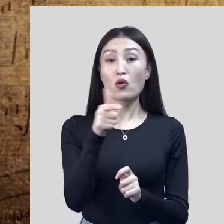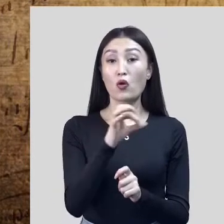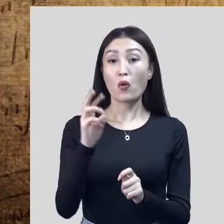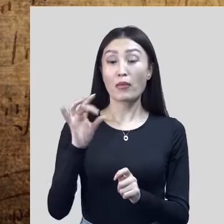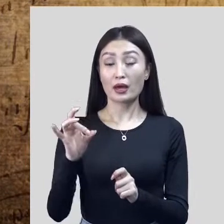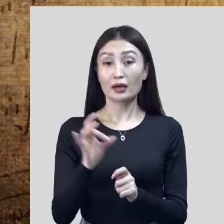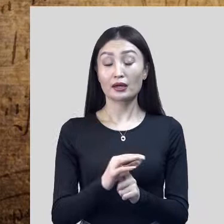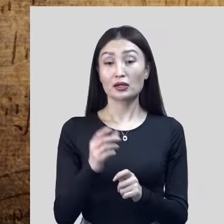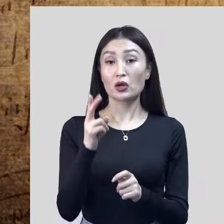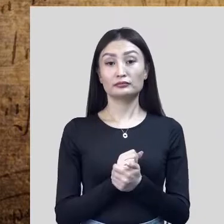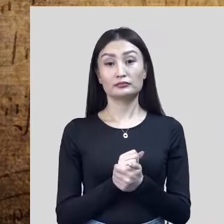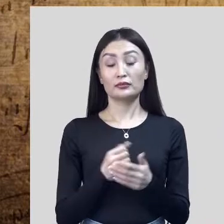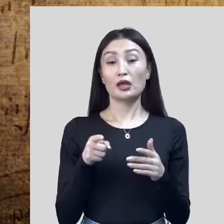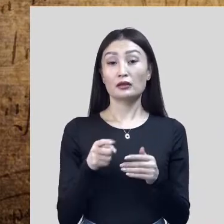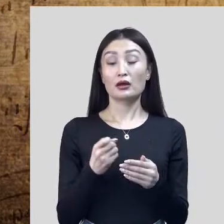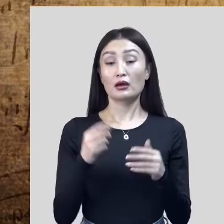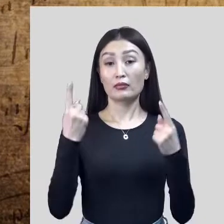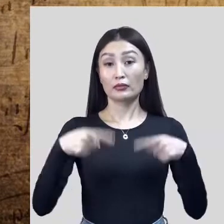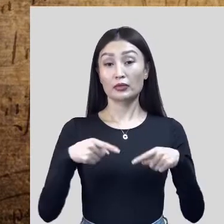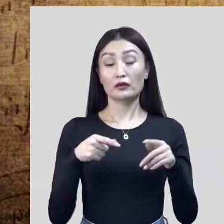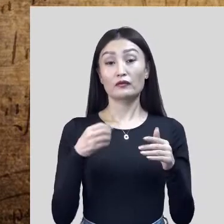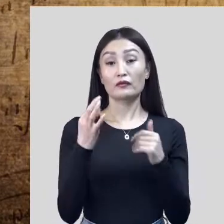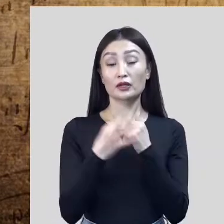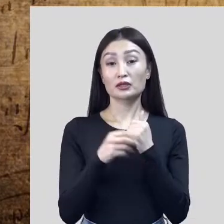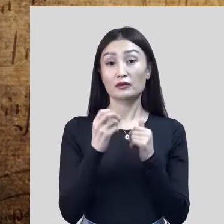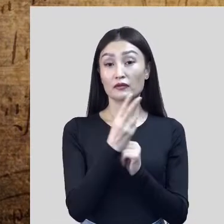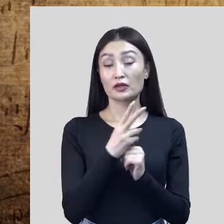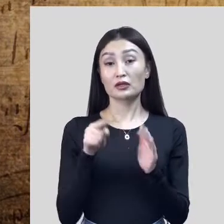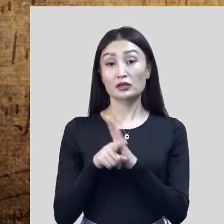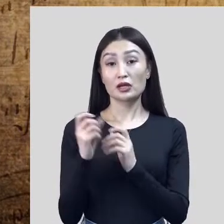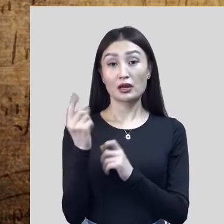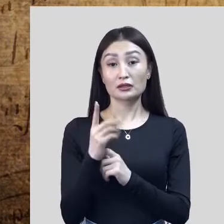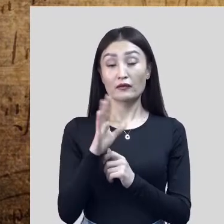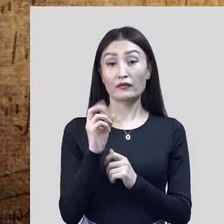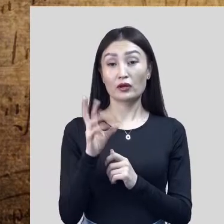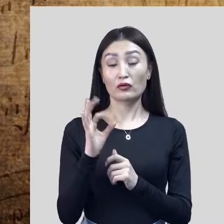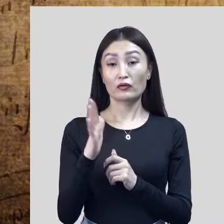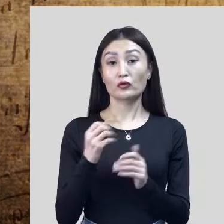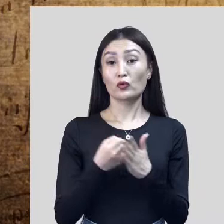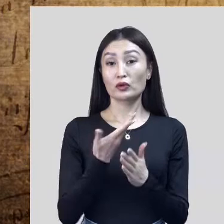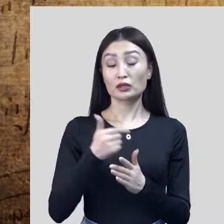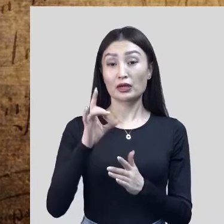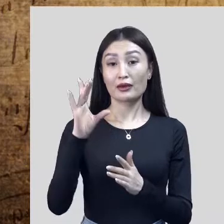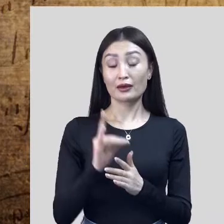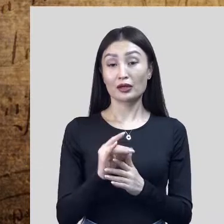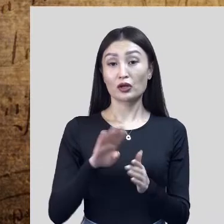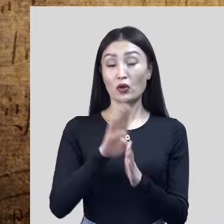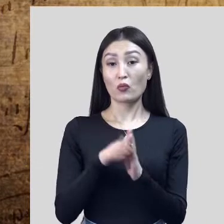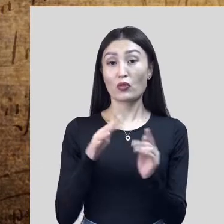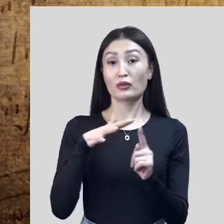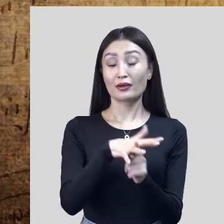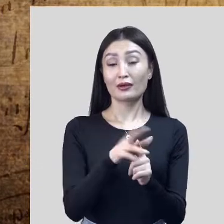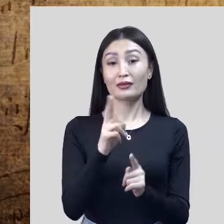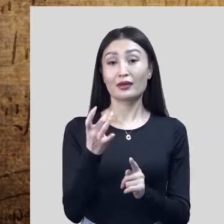именует ахейцами или донайцами. Она погибла в конце 12-го, начале 11 веков до нашей эры под натиском